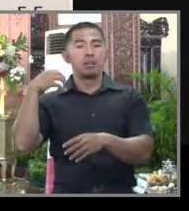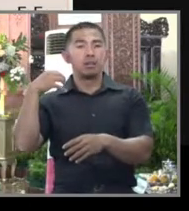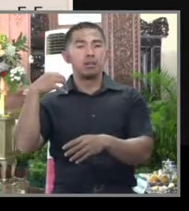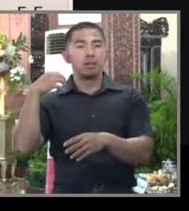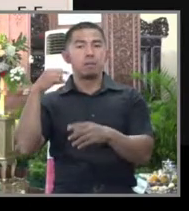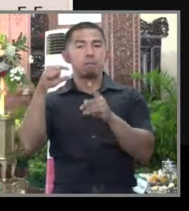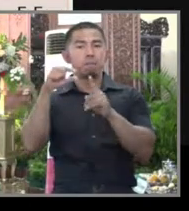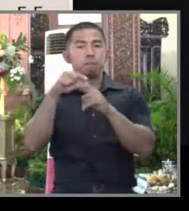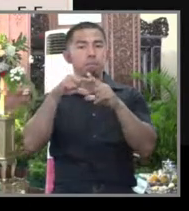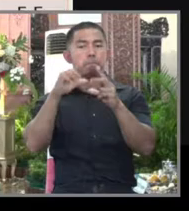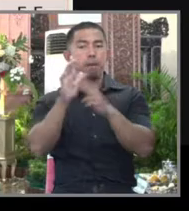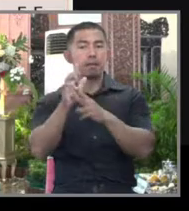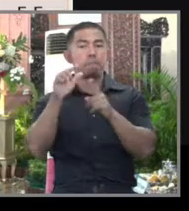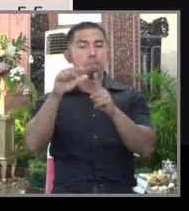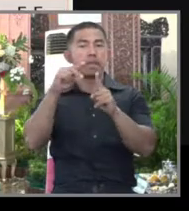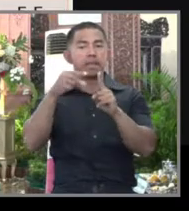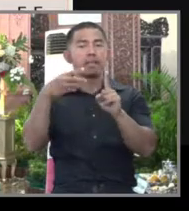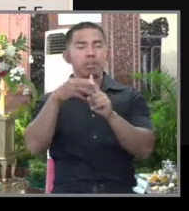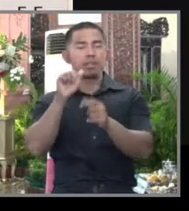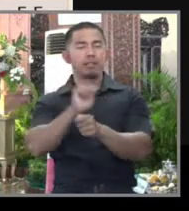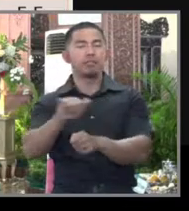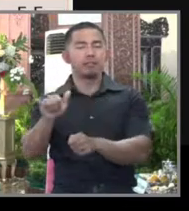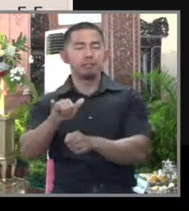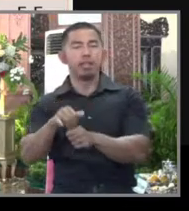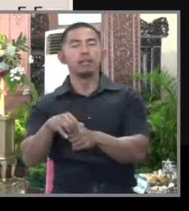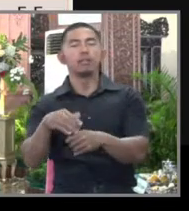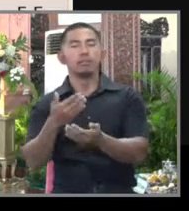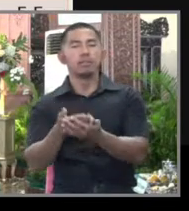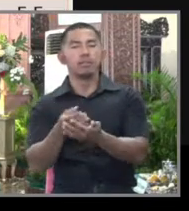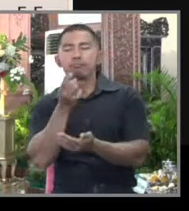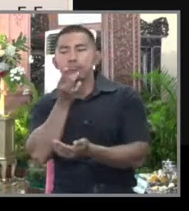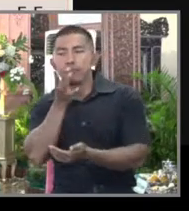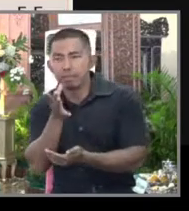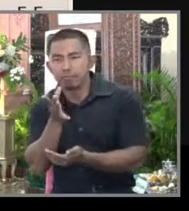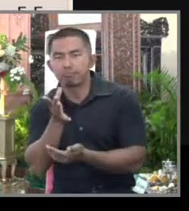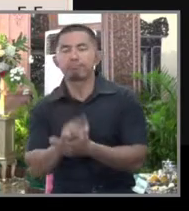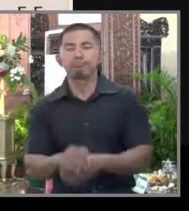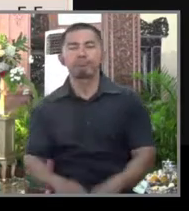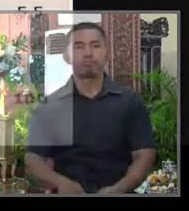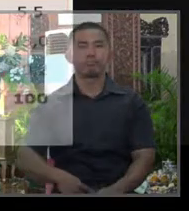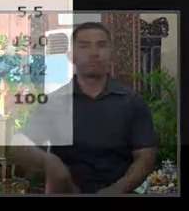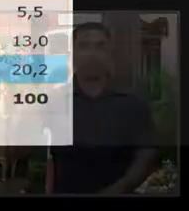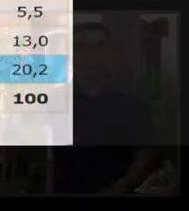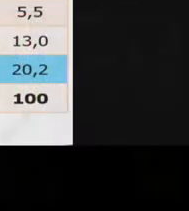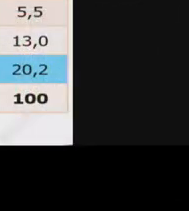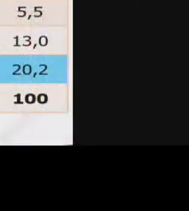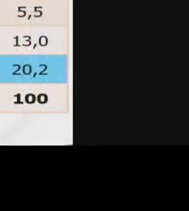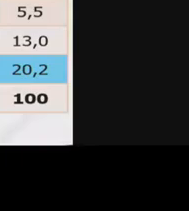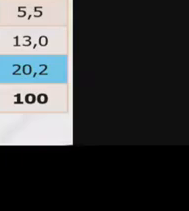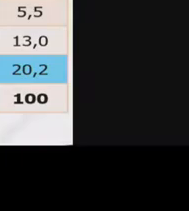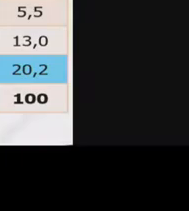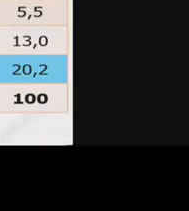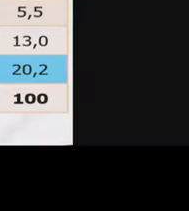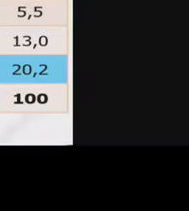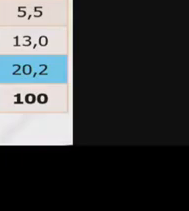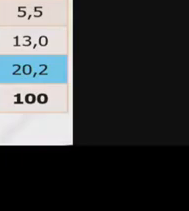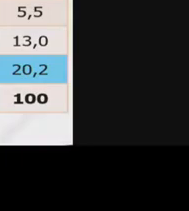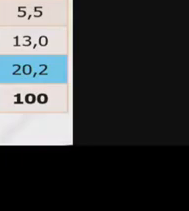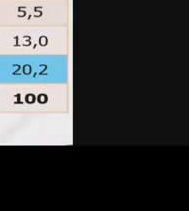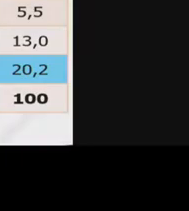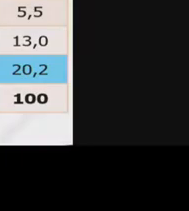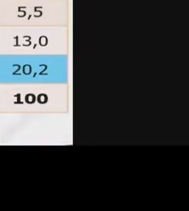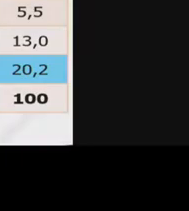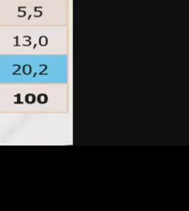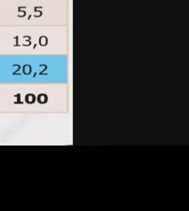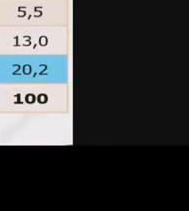Mohon izin kami sampaikan paparan beliau. Yang terhormat Bapak Gubernur yang